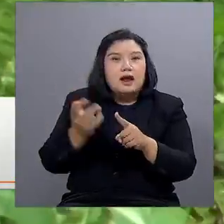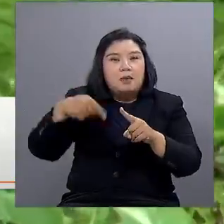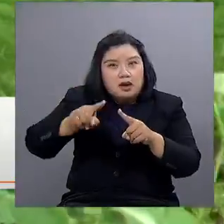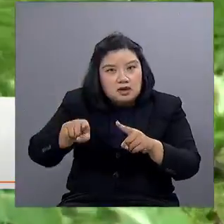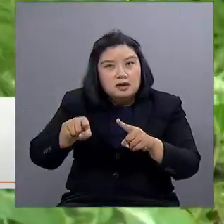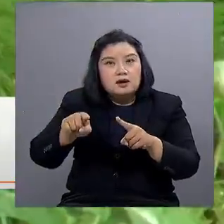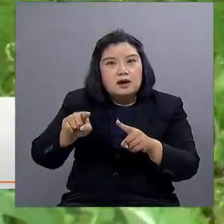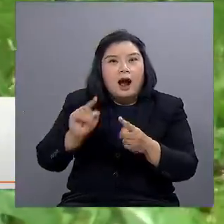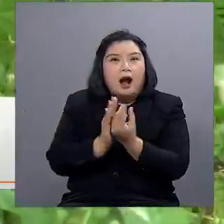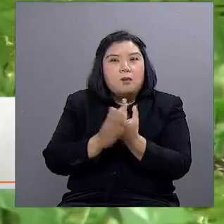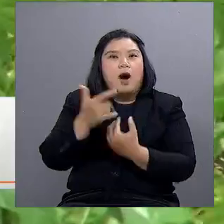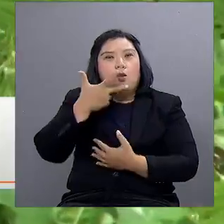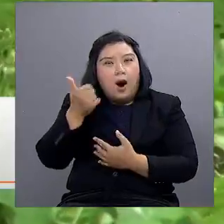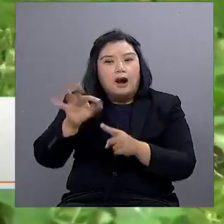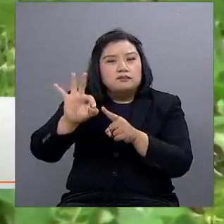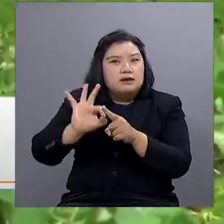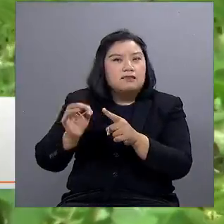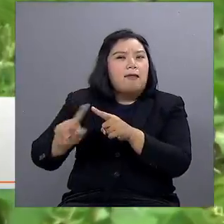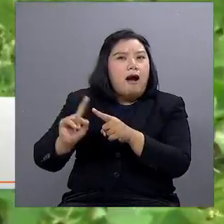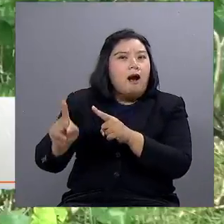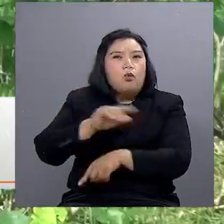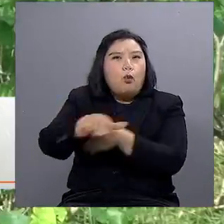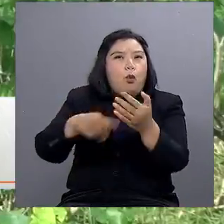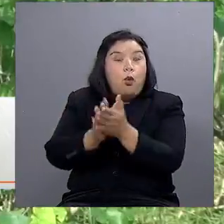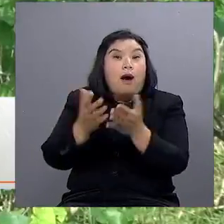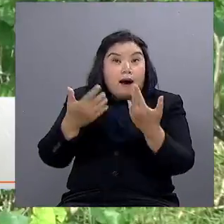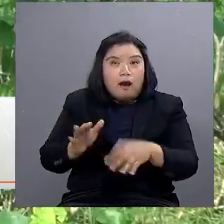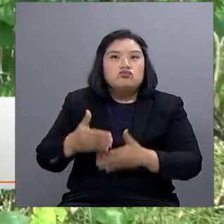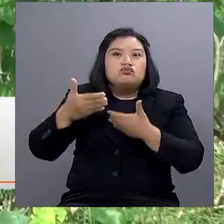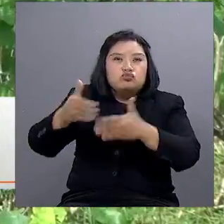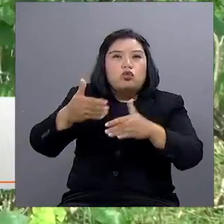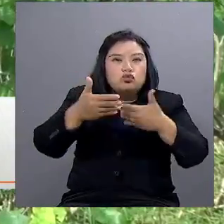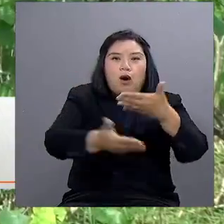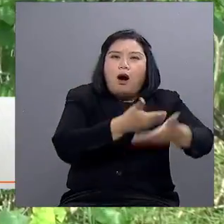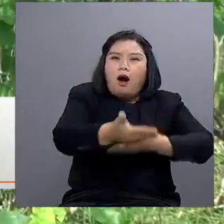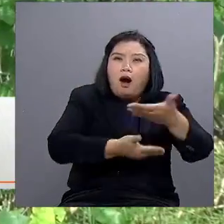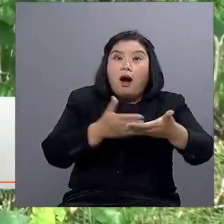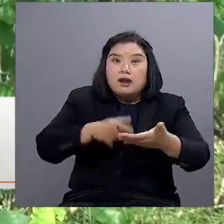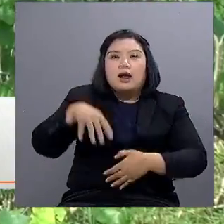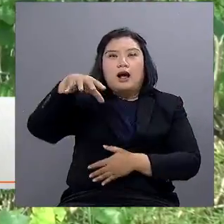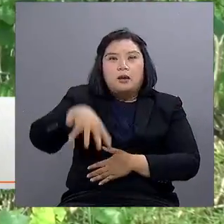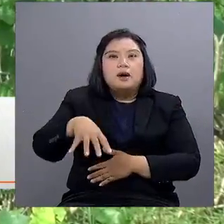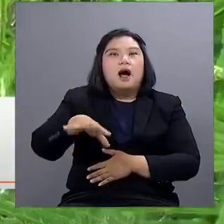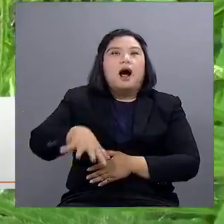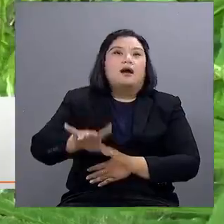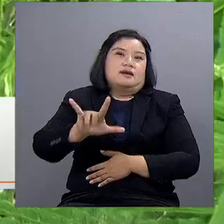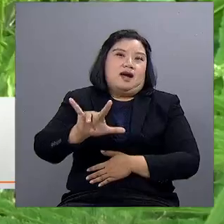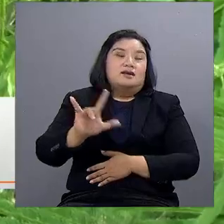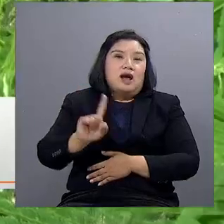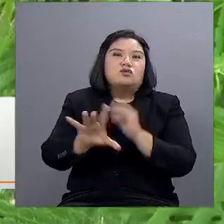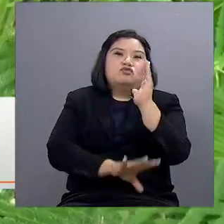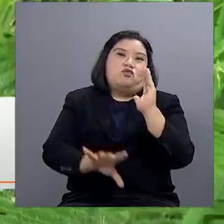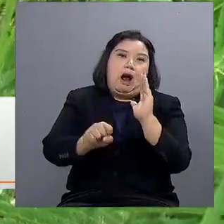องเนี่ยจะนำยอดผักที่เก็บไว้เนี่ยนะคะไปส่งให้กับแม่ค้าในตลาดที่หาดใหญ่ถือว่ามีรายได้ดีเลยทีเดียวนะคะเฉลี่ยวันนึ